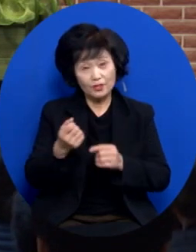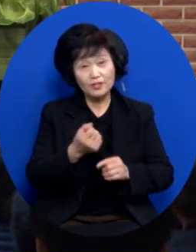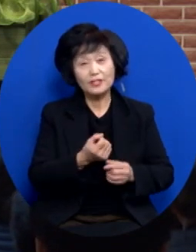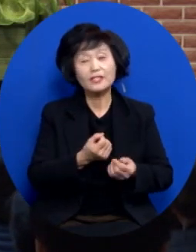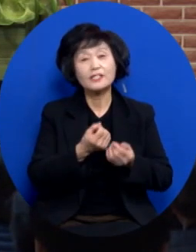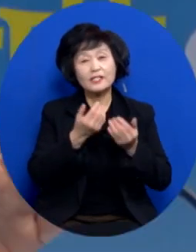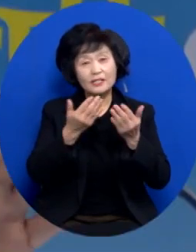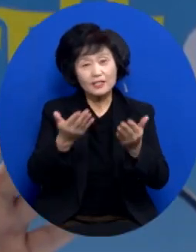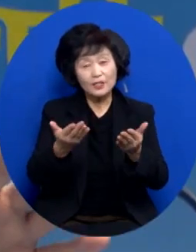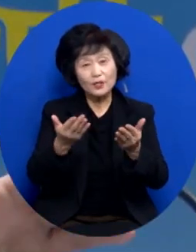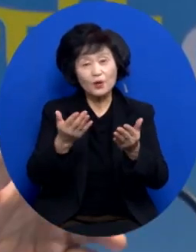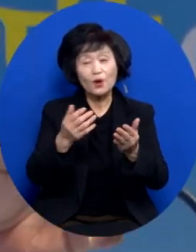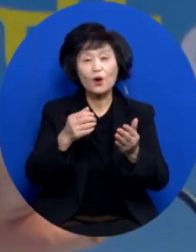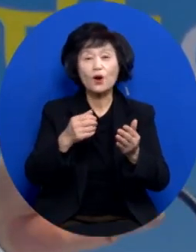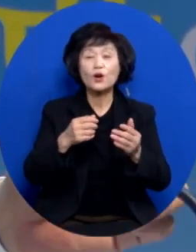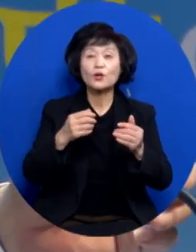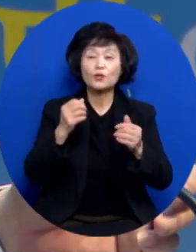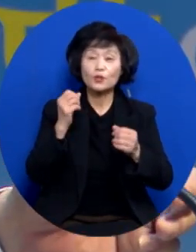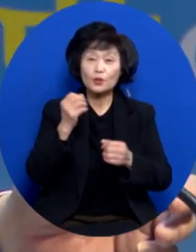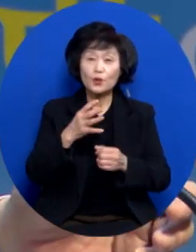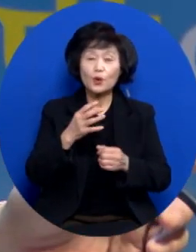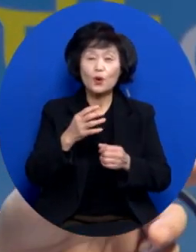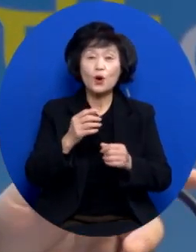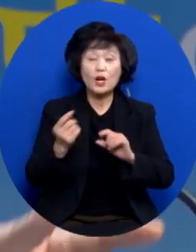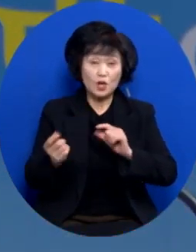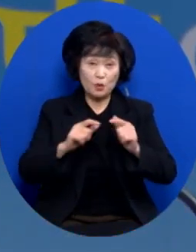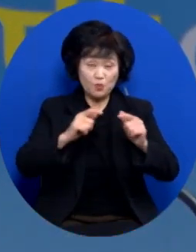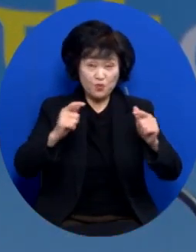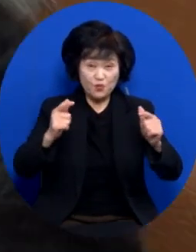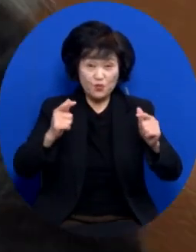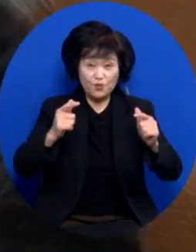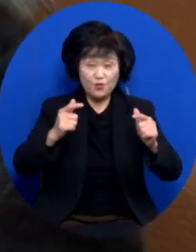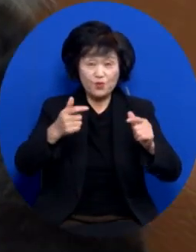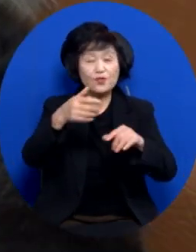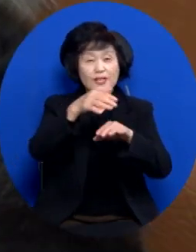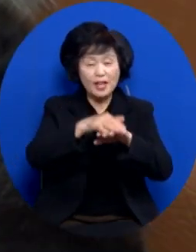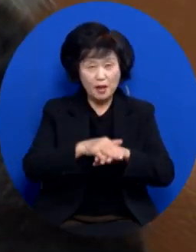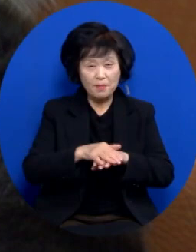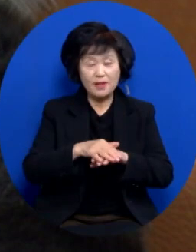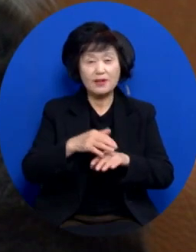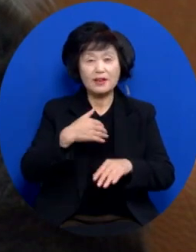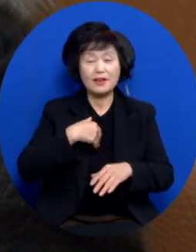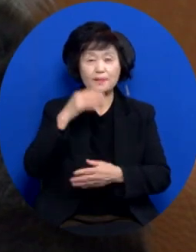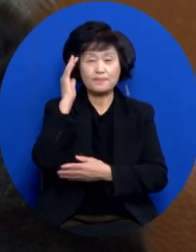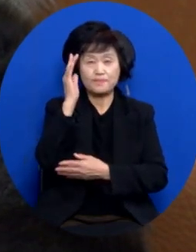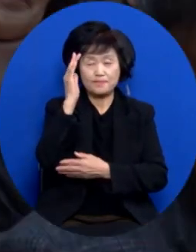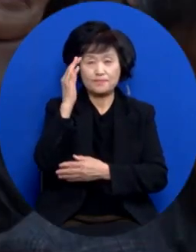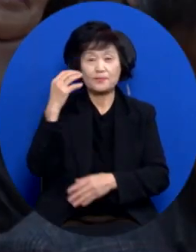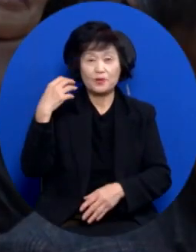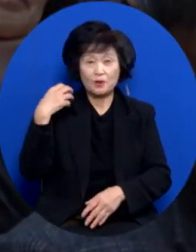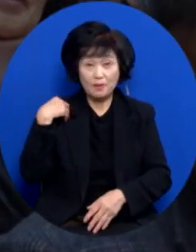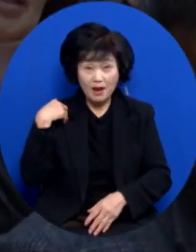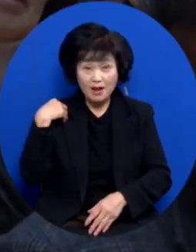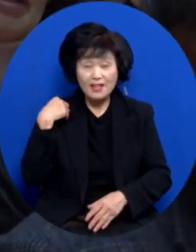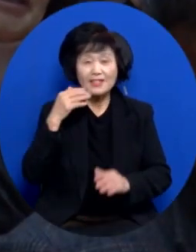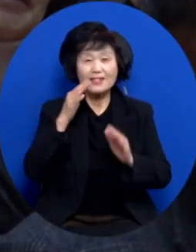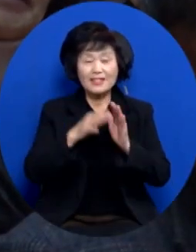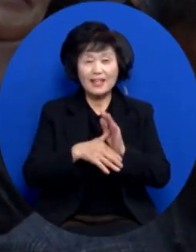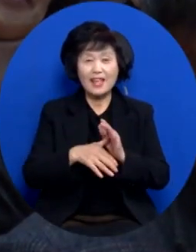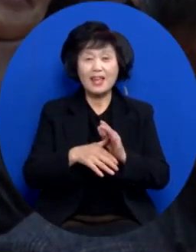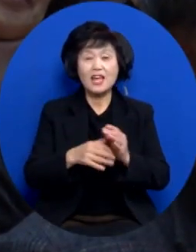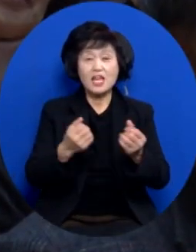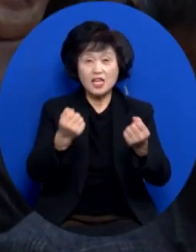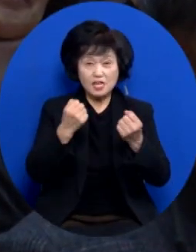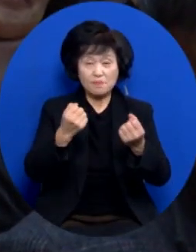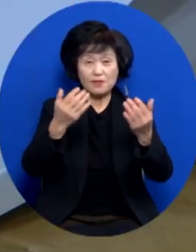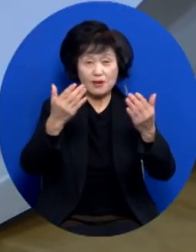드리고 그리고 부흥회를 크게 뜨겁게 해드려서 새롭게 교회가 힘을 얻고 부흥하는 것을